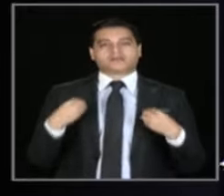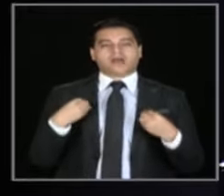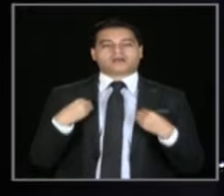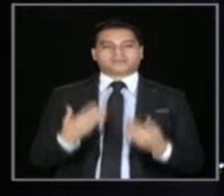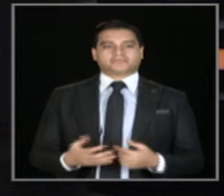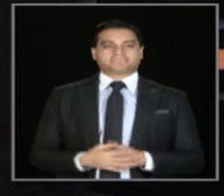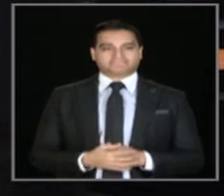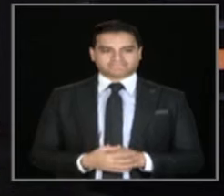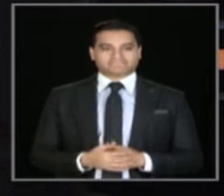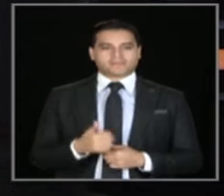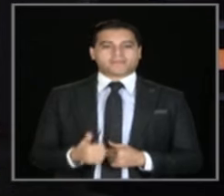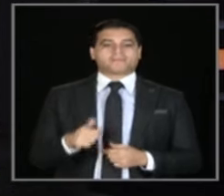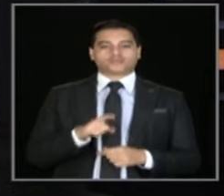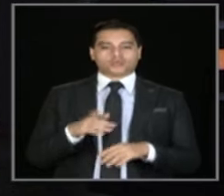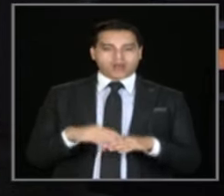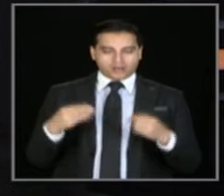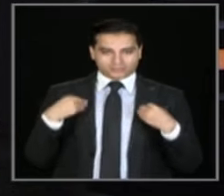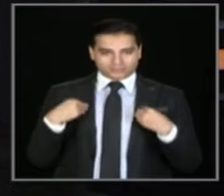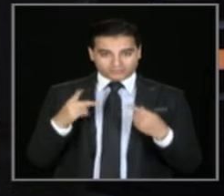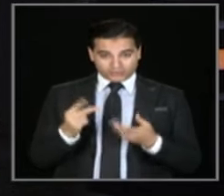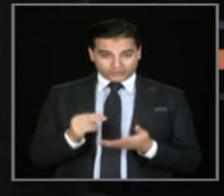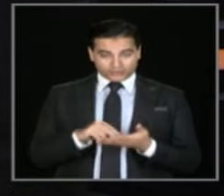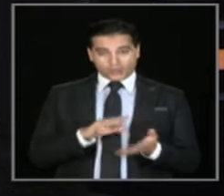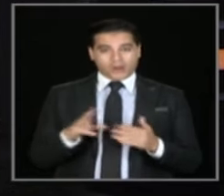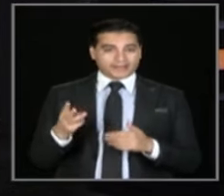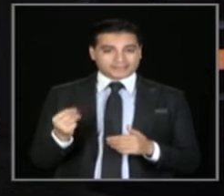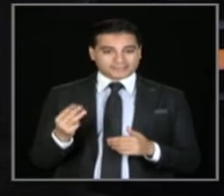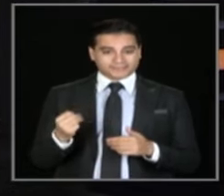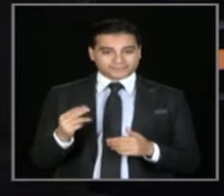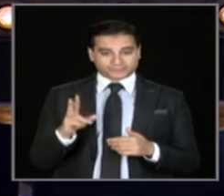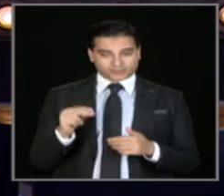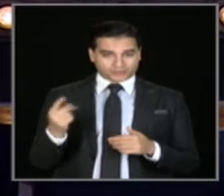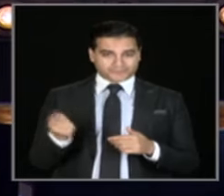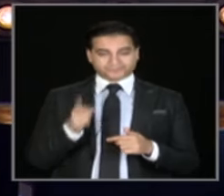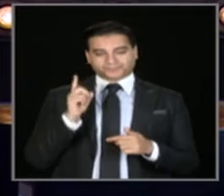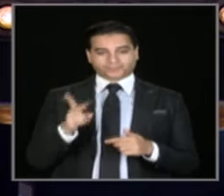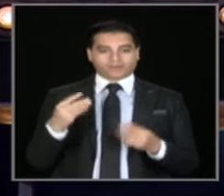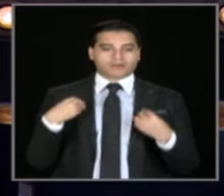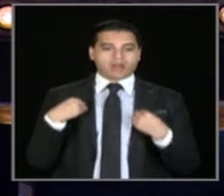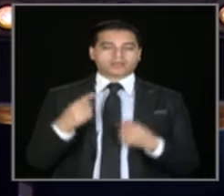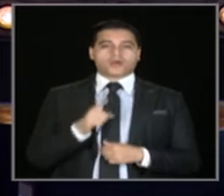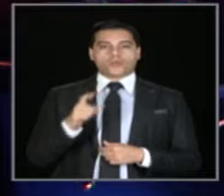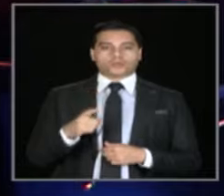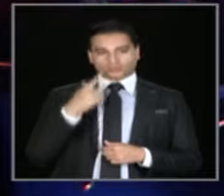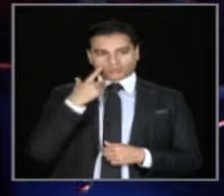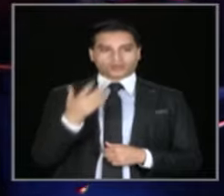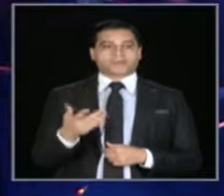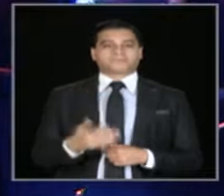رياضة، تمام. سؤال في الرياضة بـ20 نقطة ولا بـ30 نقطة؟ 20 نقطة. رياضة، والسؤال